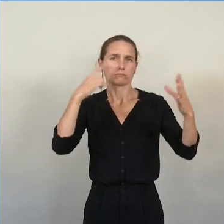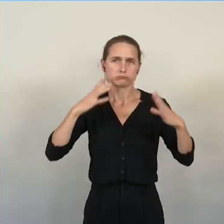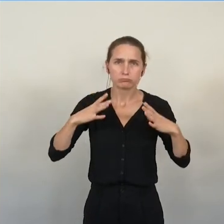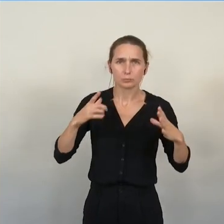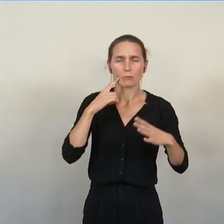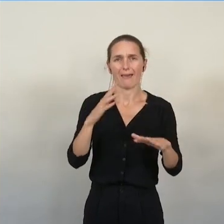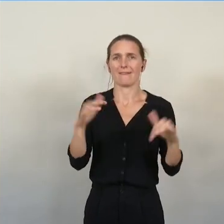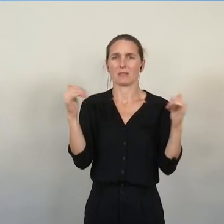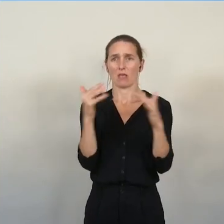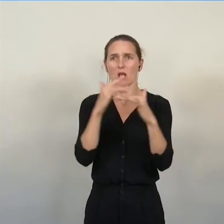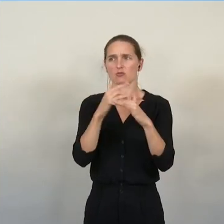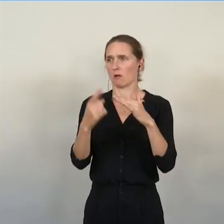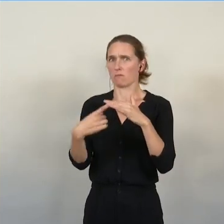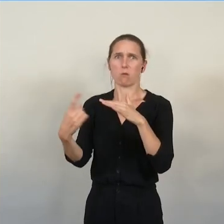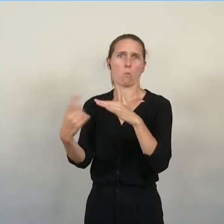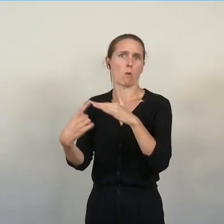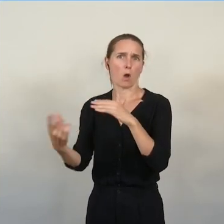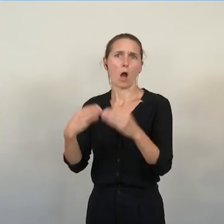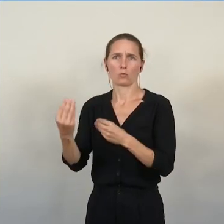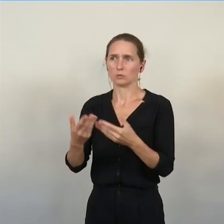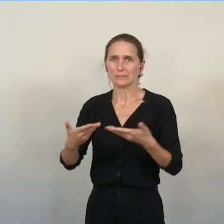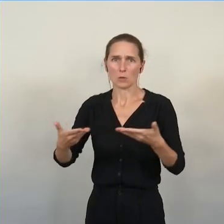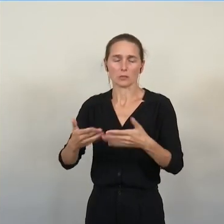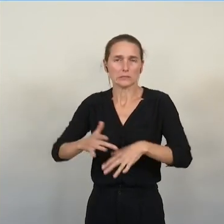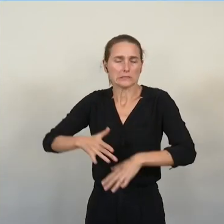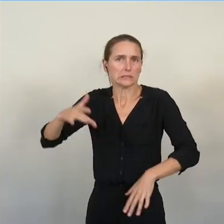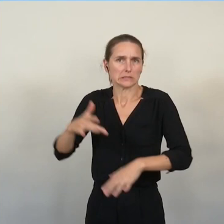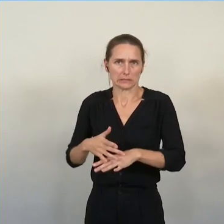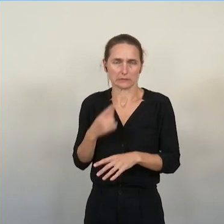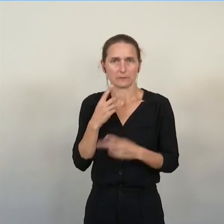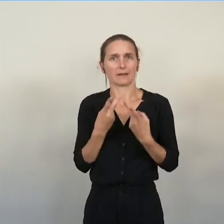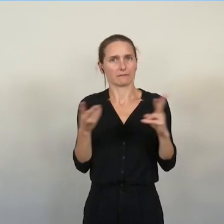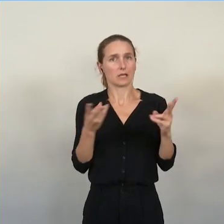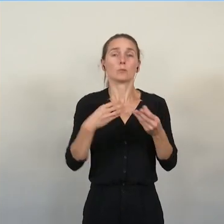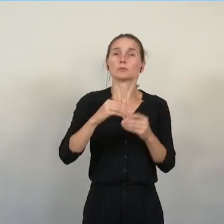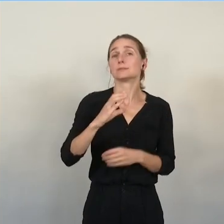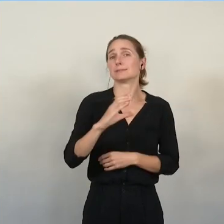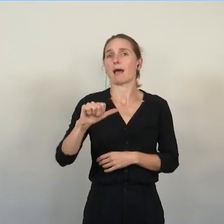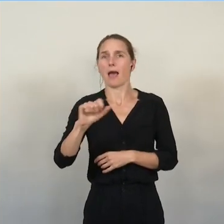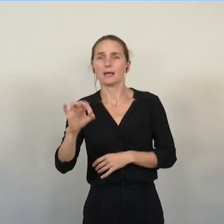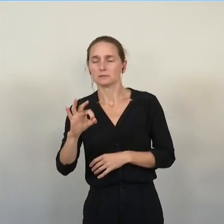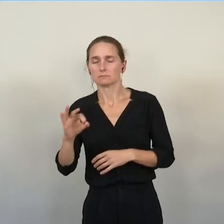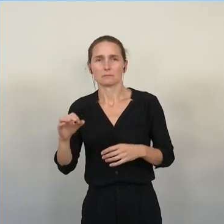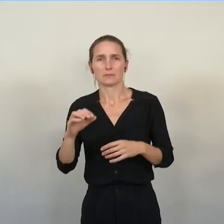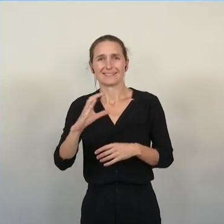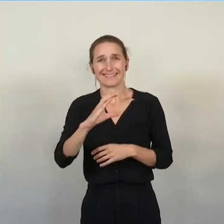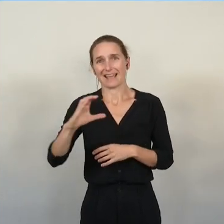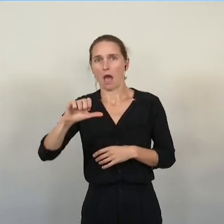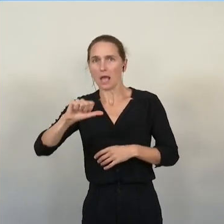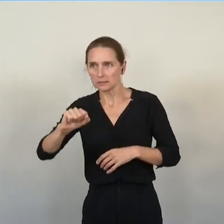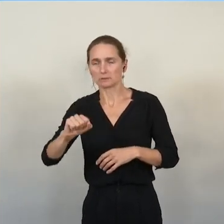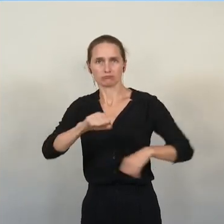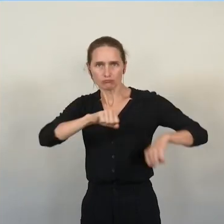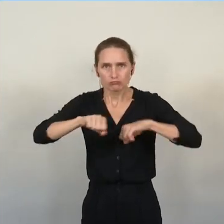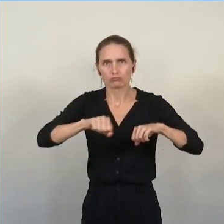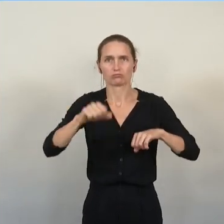précarité énergétique déployé à la fois par la ville et par son CCAS cette vision générale qui est portée par la ville